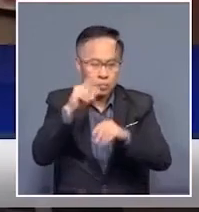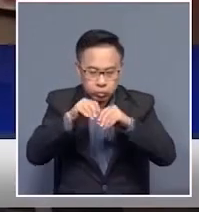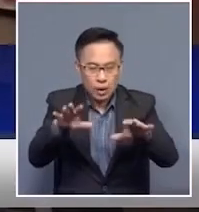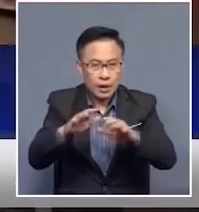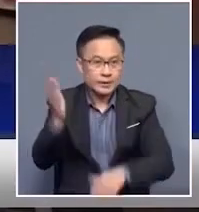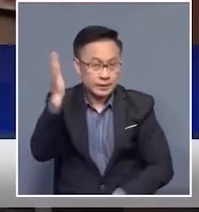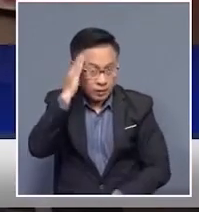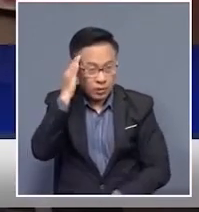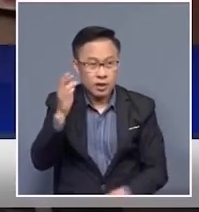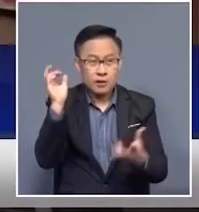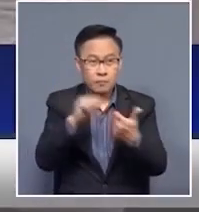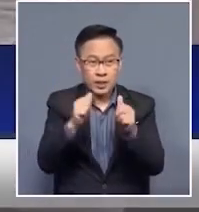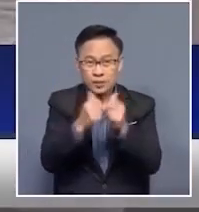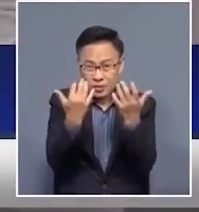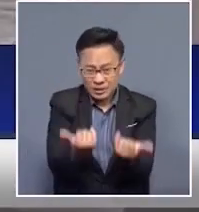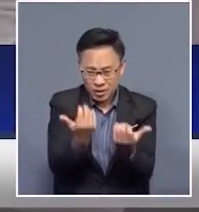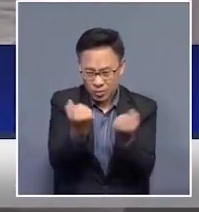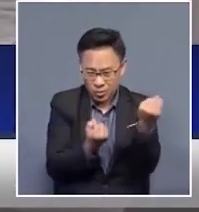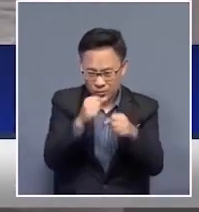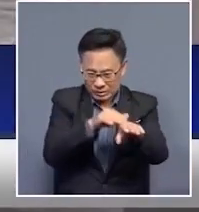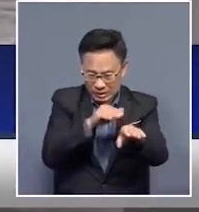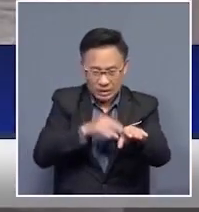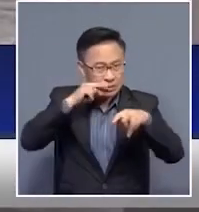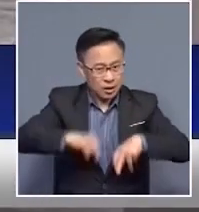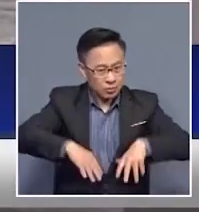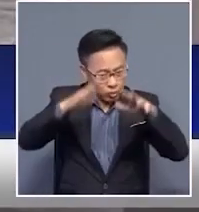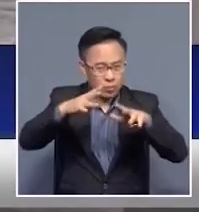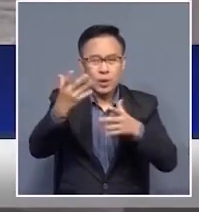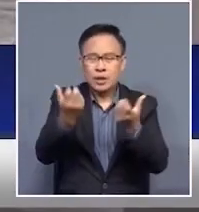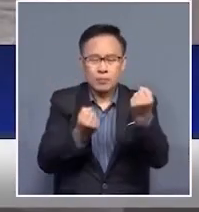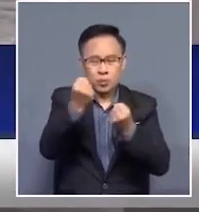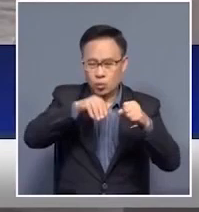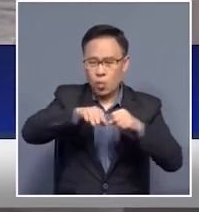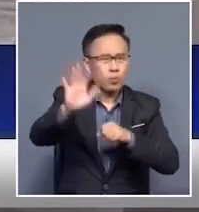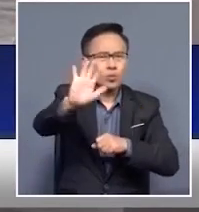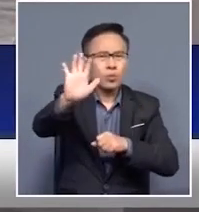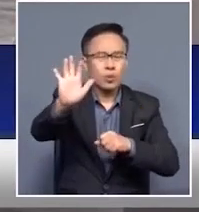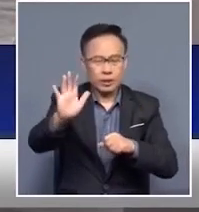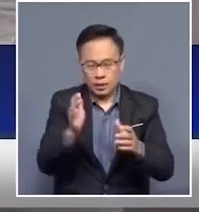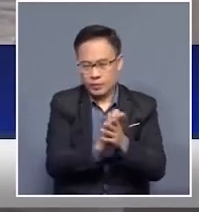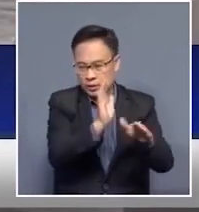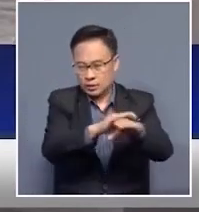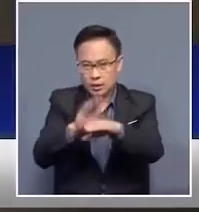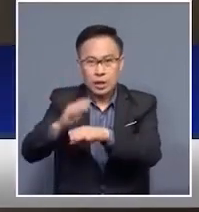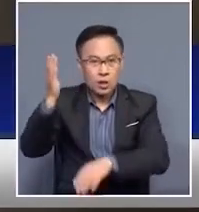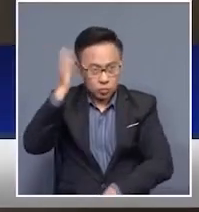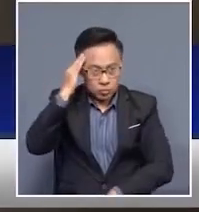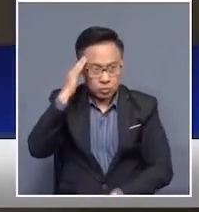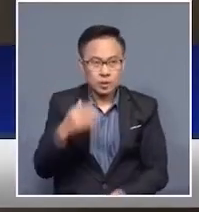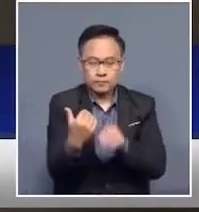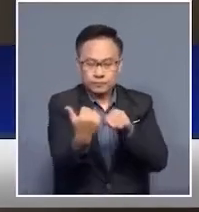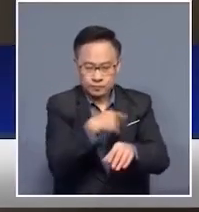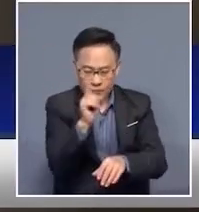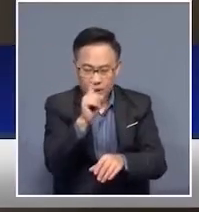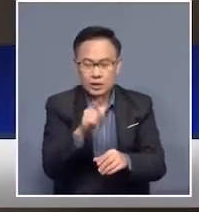ได้รับทราบว่าณขณะนี้มีอะไรเกิดขึ้นน้ำท่วมขังท่วมขังจุดใดแล้วก็เส้นทางไหนบ้างที่เขาไม่